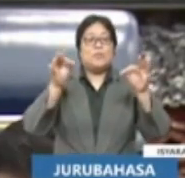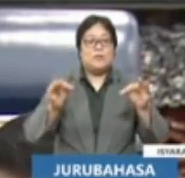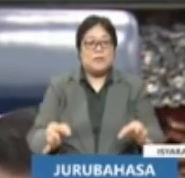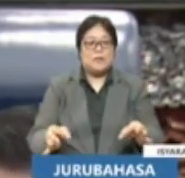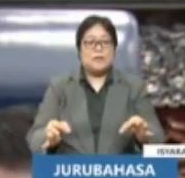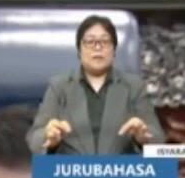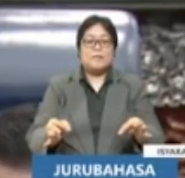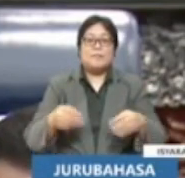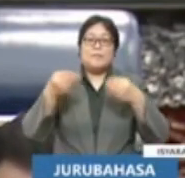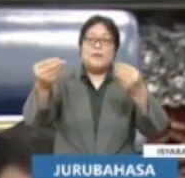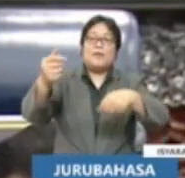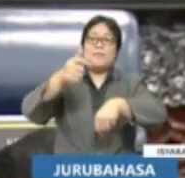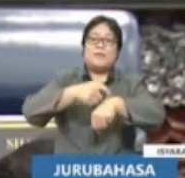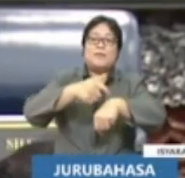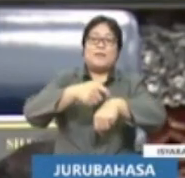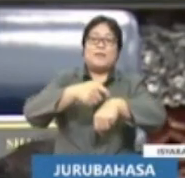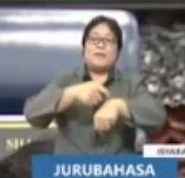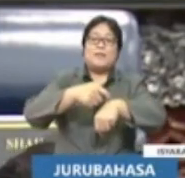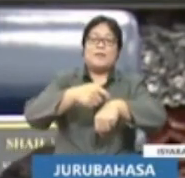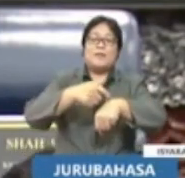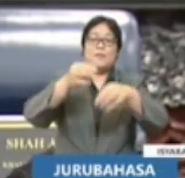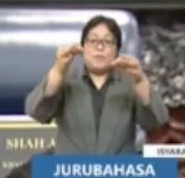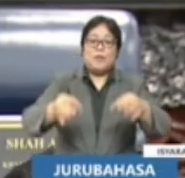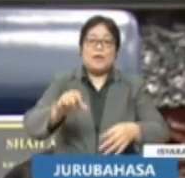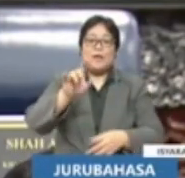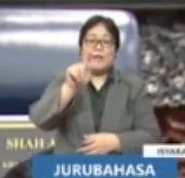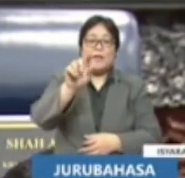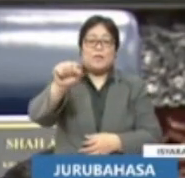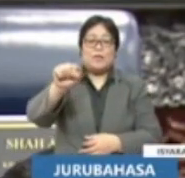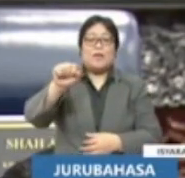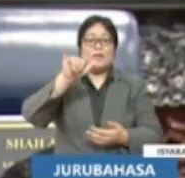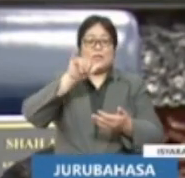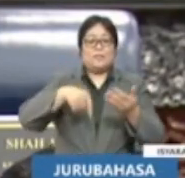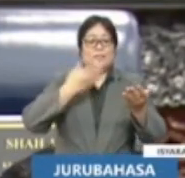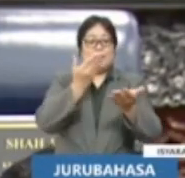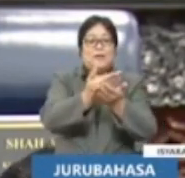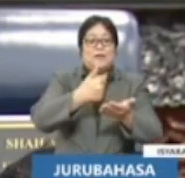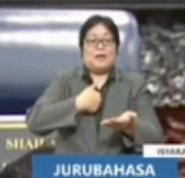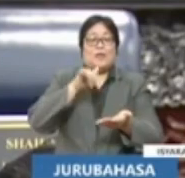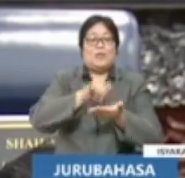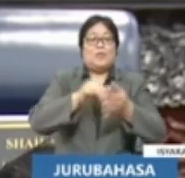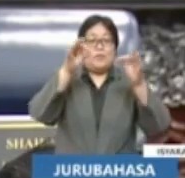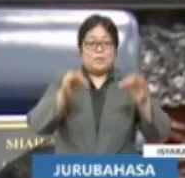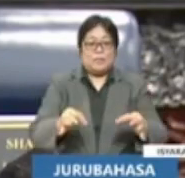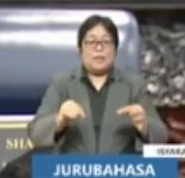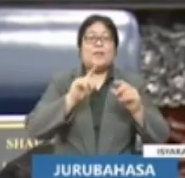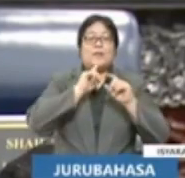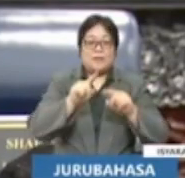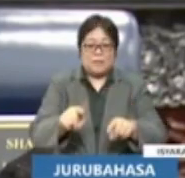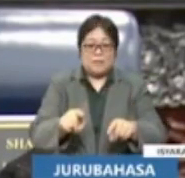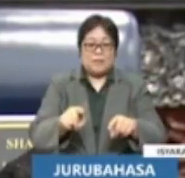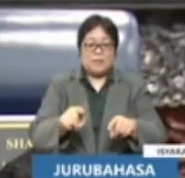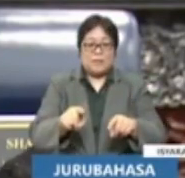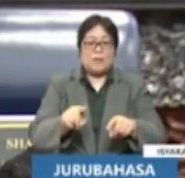keputusan untuk memberikan masa adalah keputusan Tan Sri mengenai usul saya. Itu keputusan yang telah pun dibuat, jawab